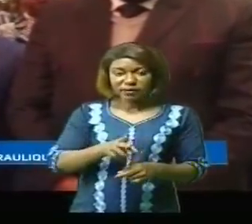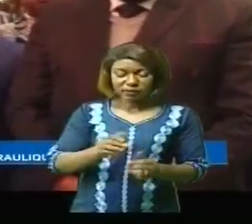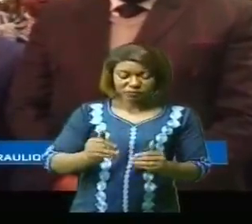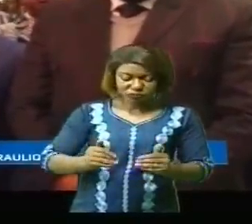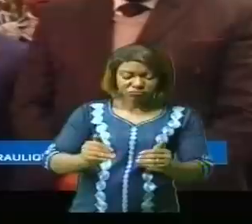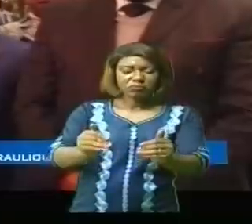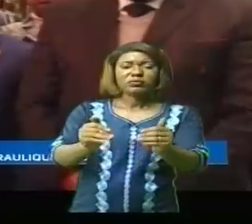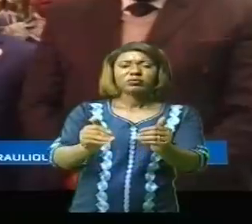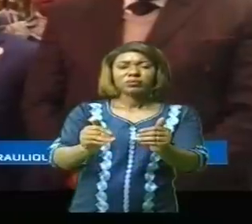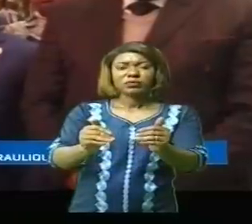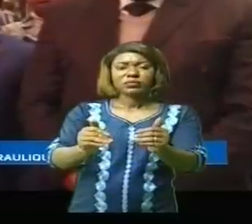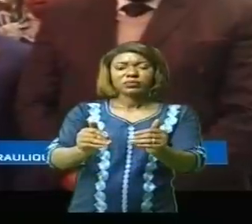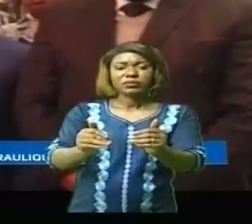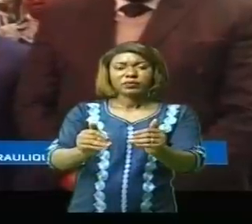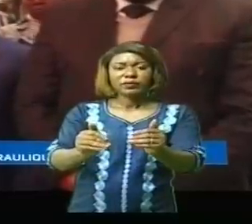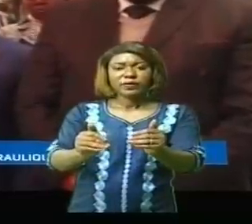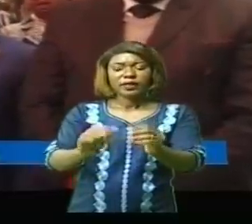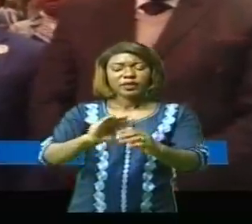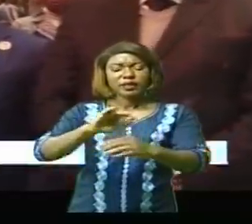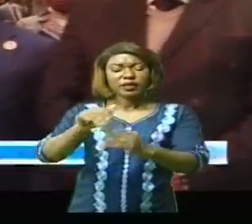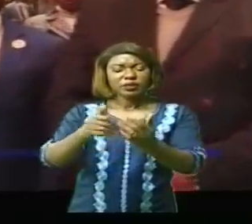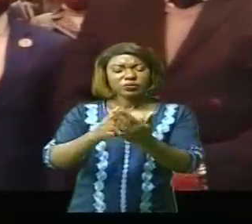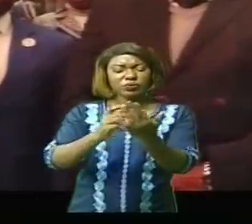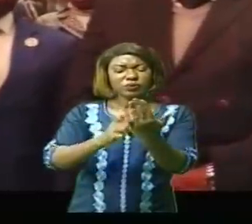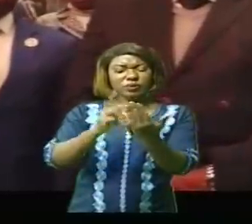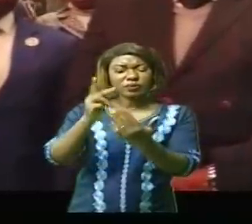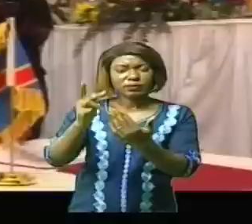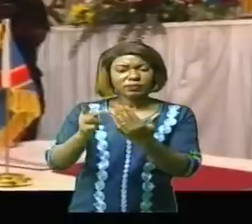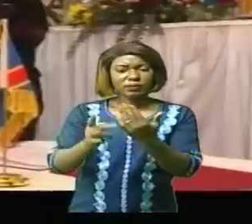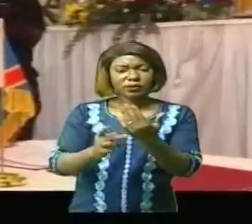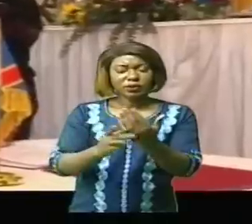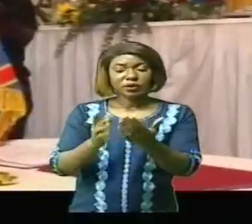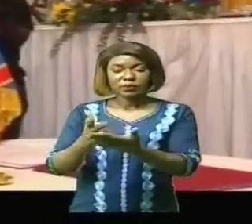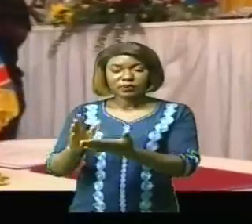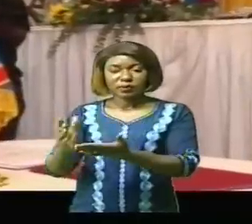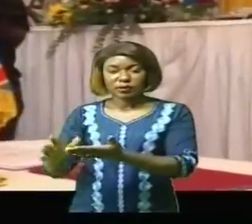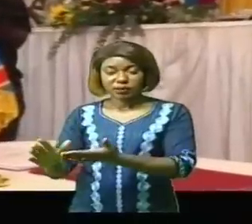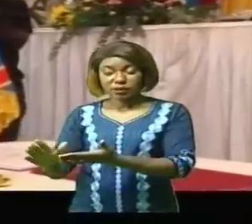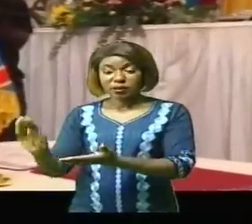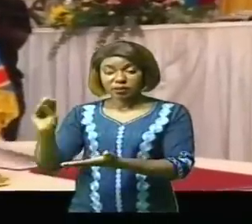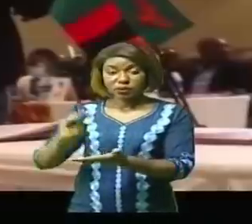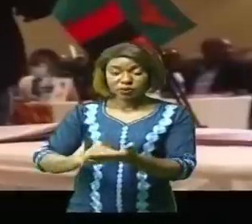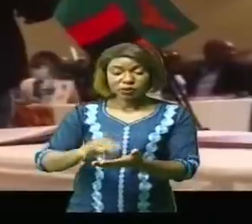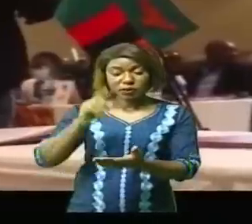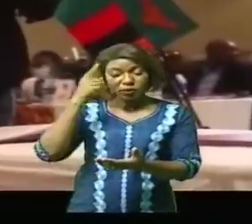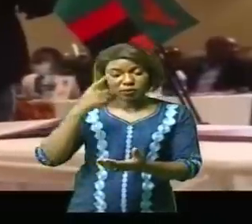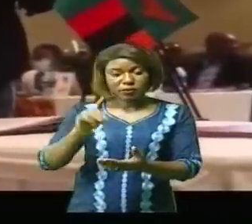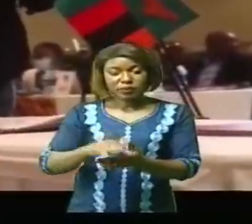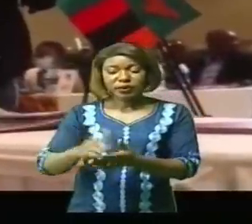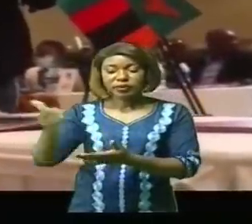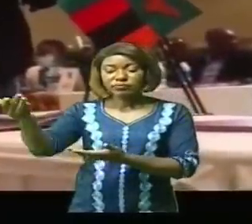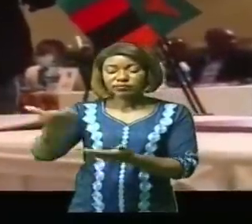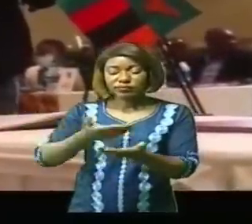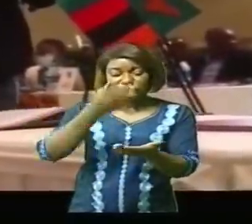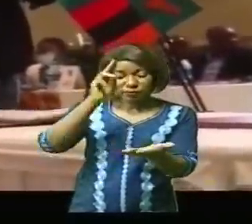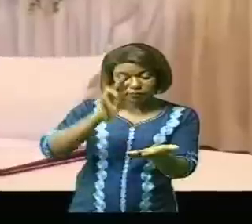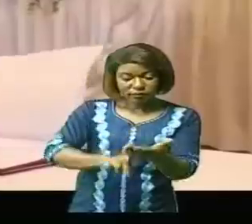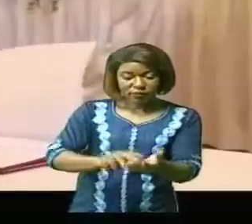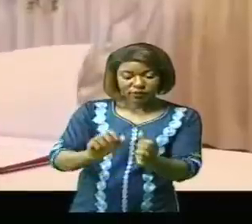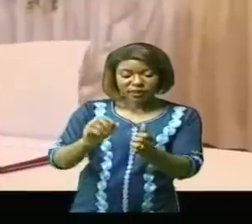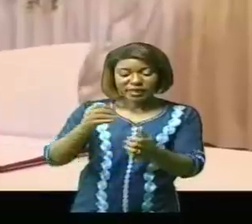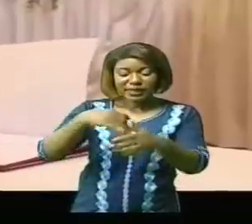continuité de tous les projets qu'il partage. L'autre volet concerne le protocole d'accord